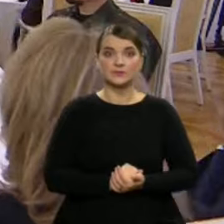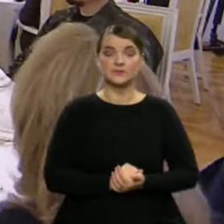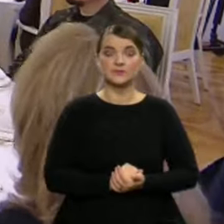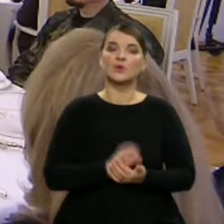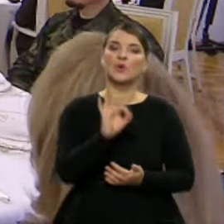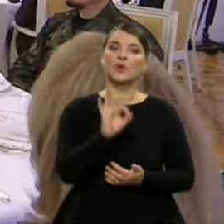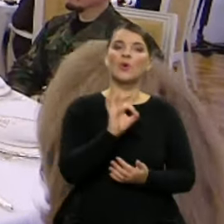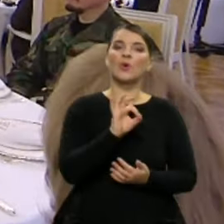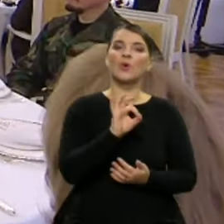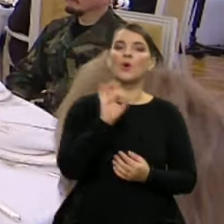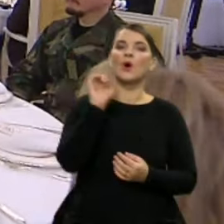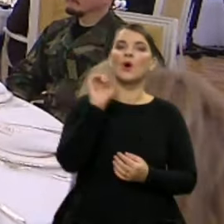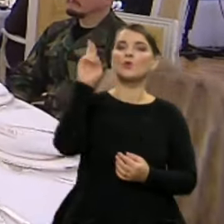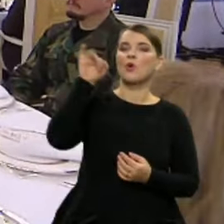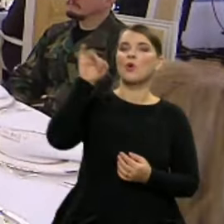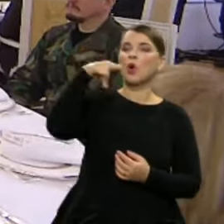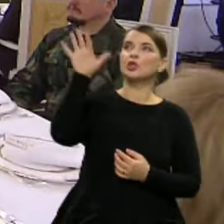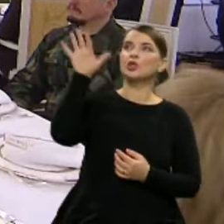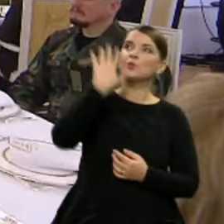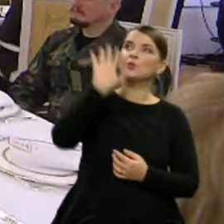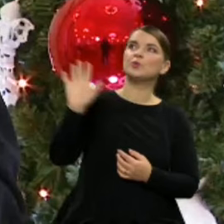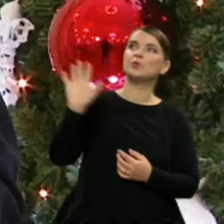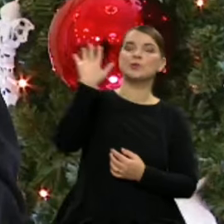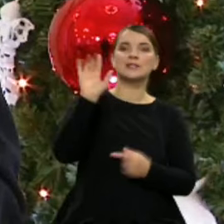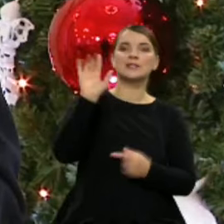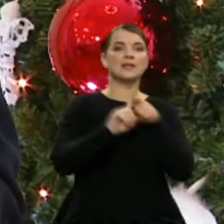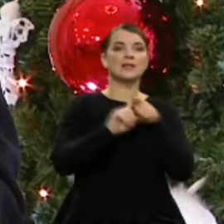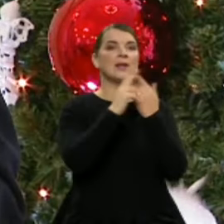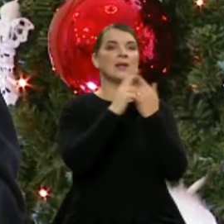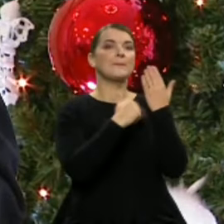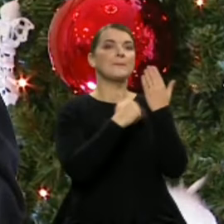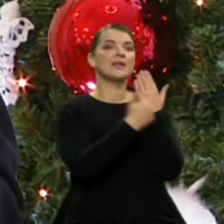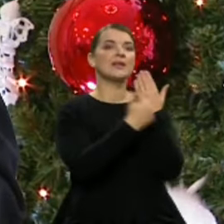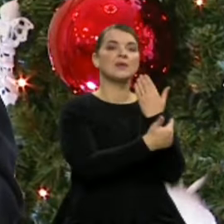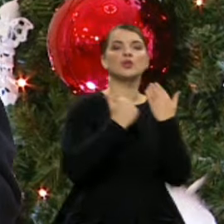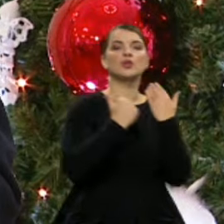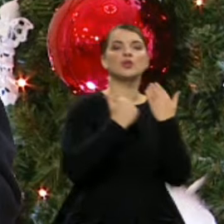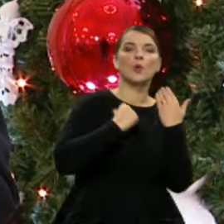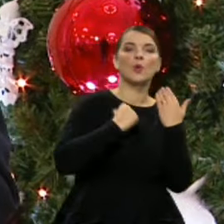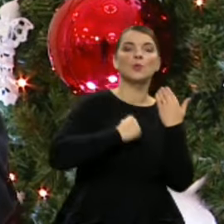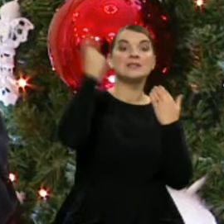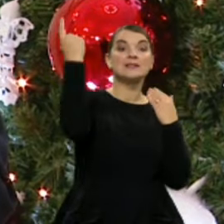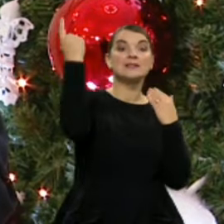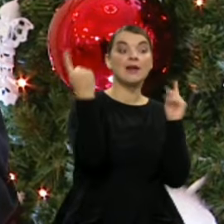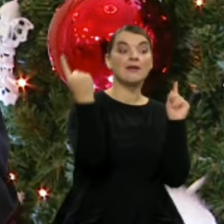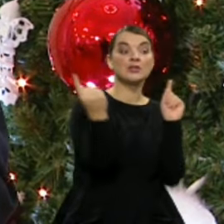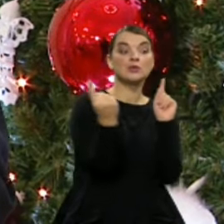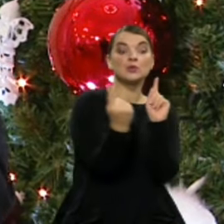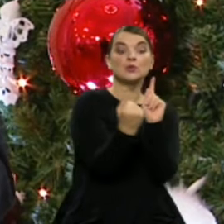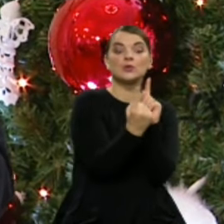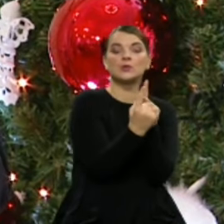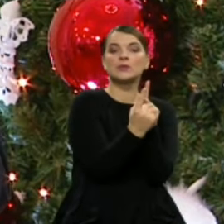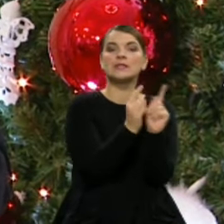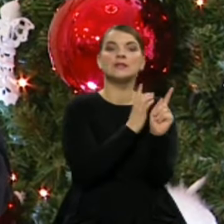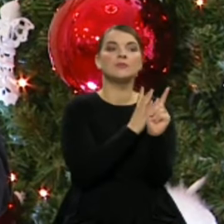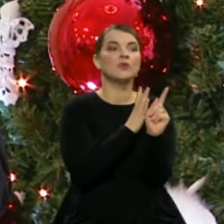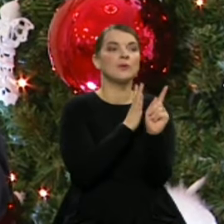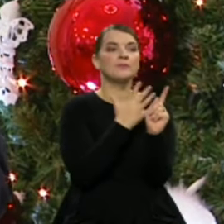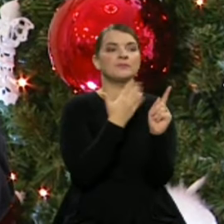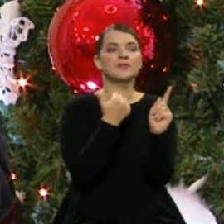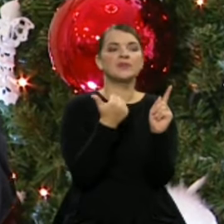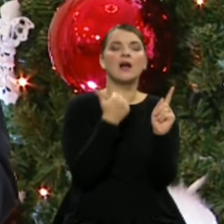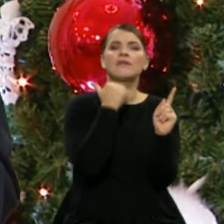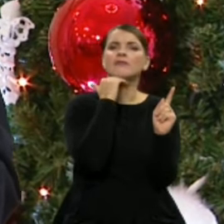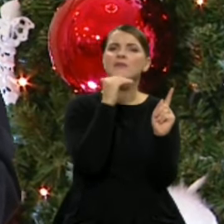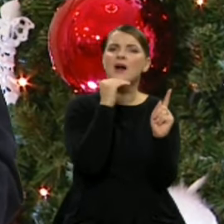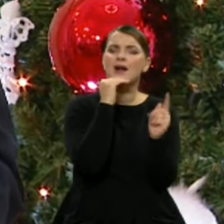rojaus įvykio, tiek visos Biblijos Dievo ir žmogaus susitikimo patirtį, siekiant aiškesnio